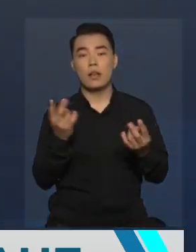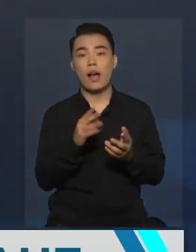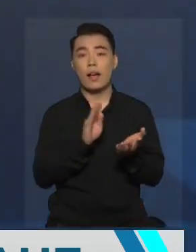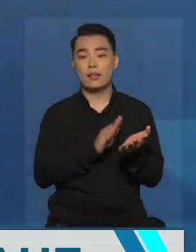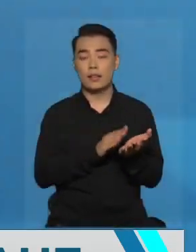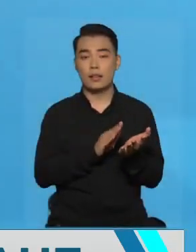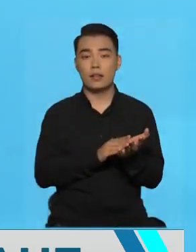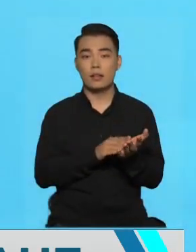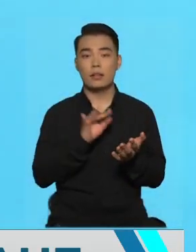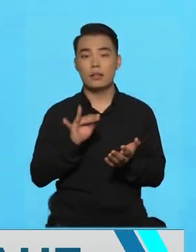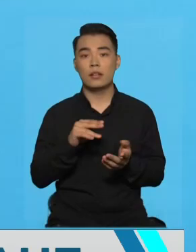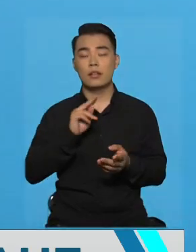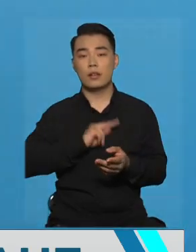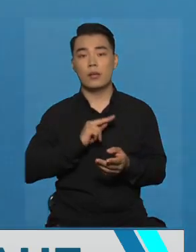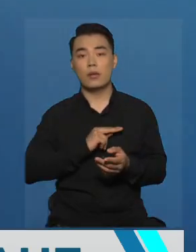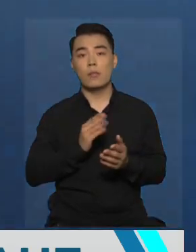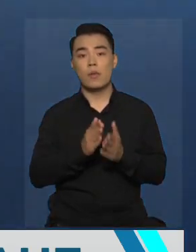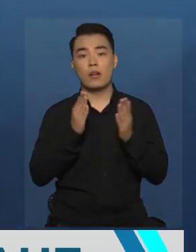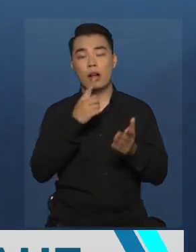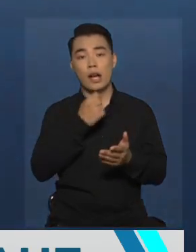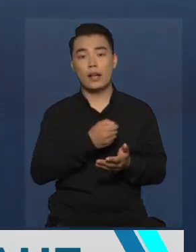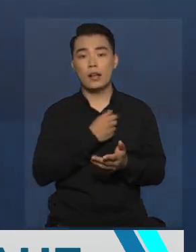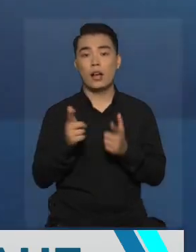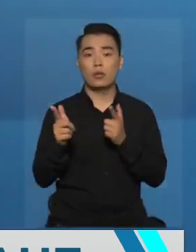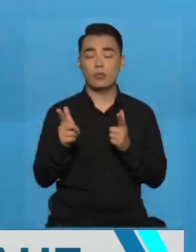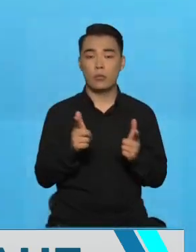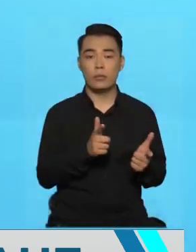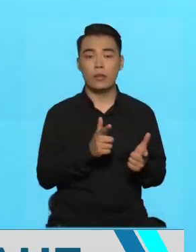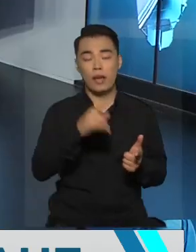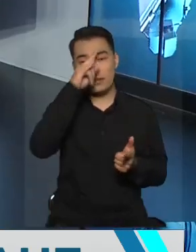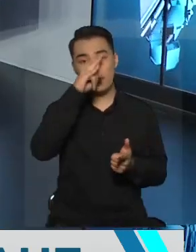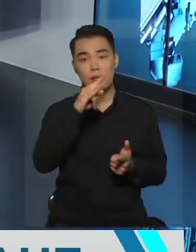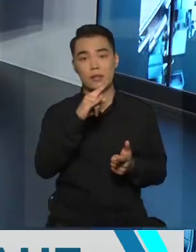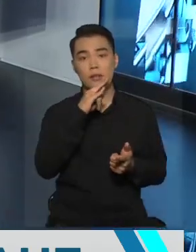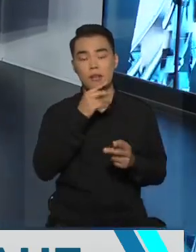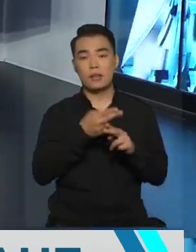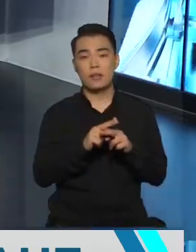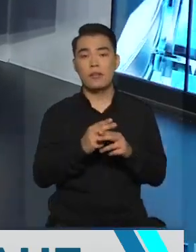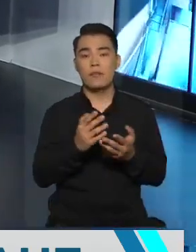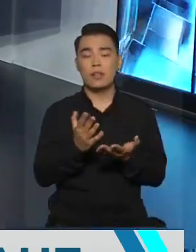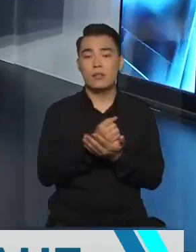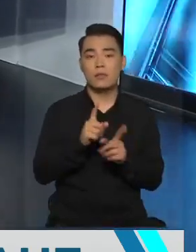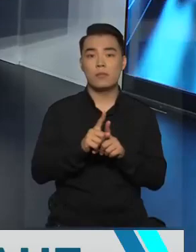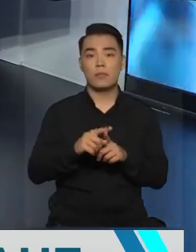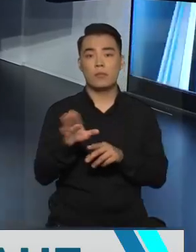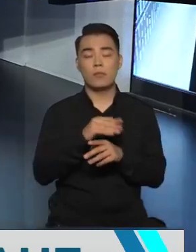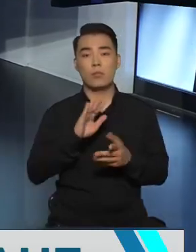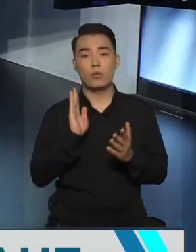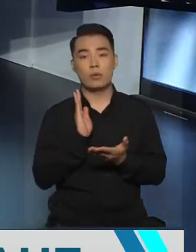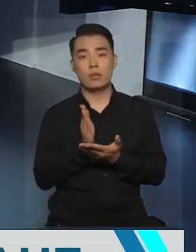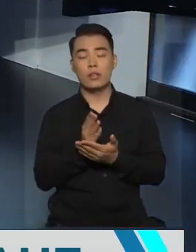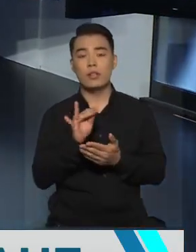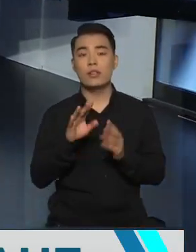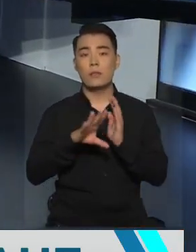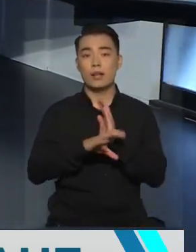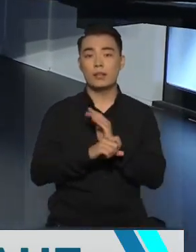и измерена боеспособность, боеготовность Казахстана к этим вызовам и угрозам. И в завершение,